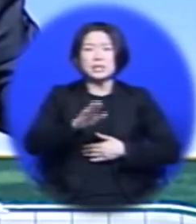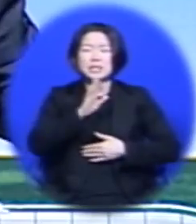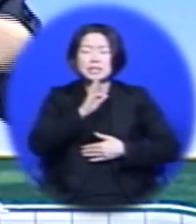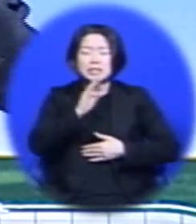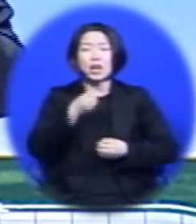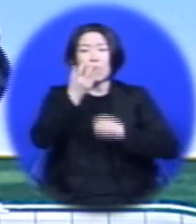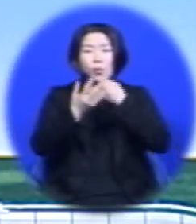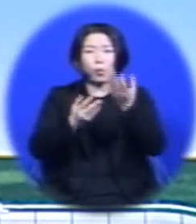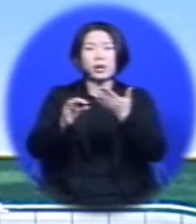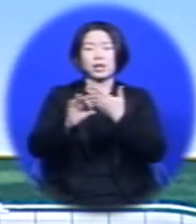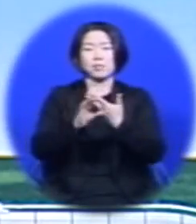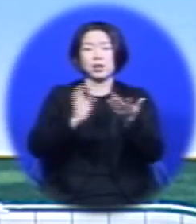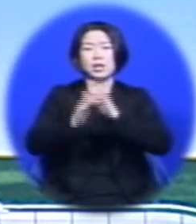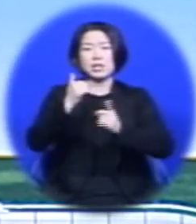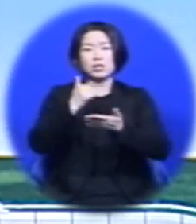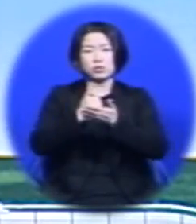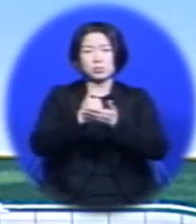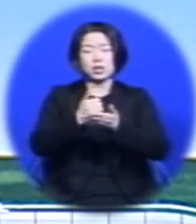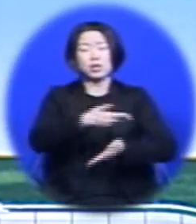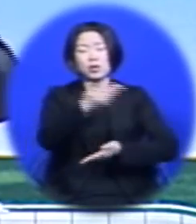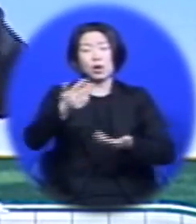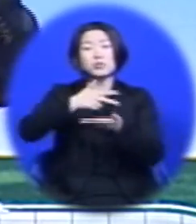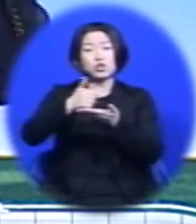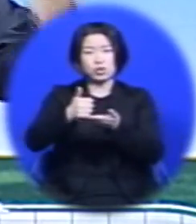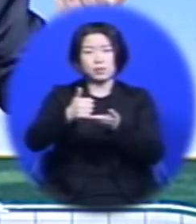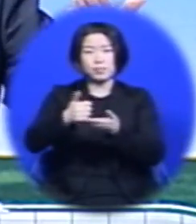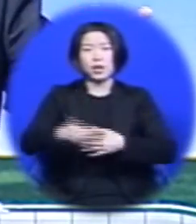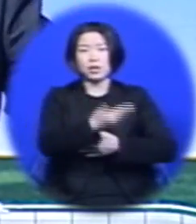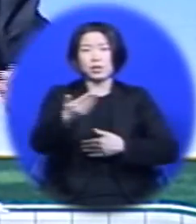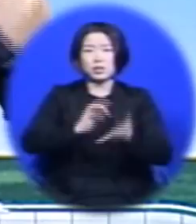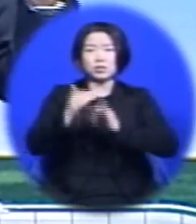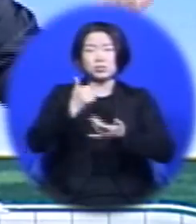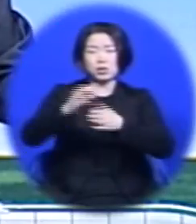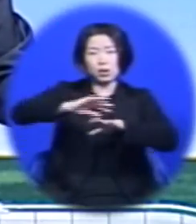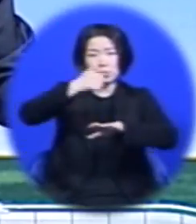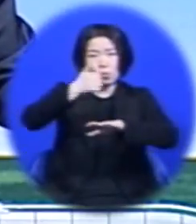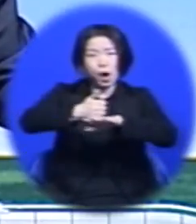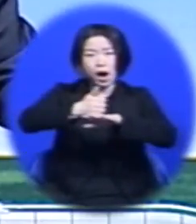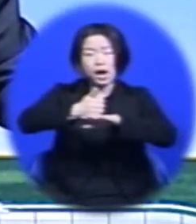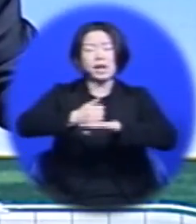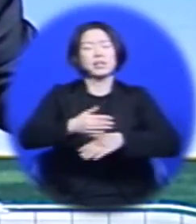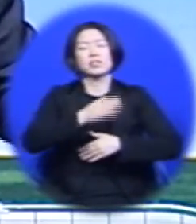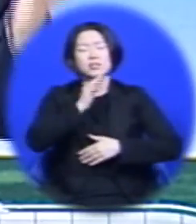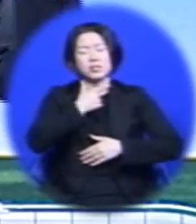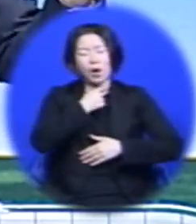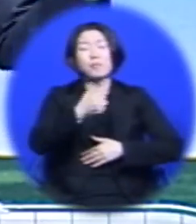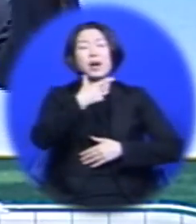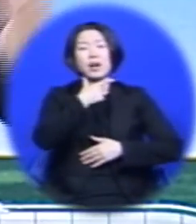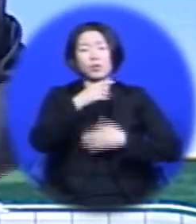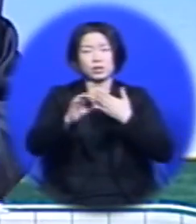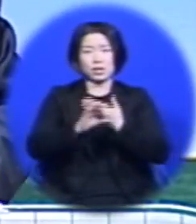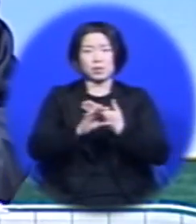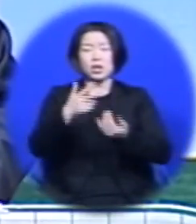이라면 예수님이 여러분의 주님이 식 예수님이 여러분의 왕이 시기를 여러분이 정말 원하는 것이라면 주님이